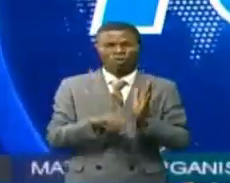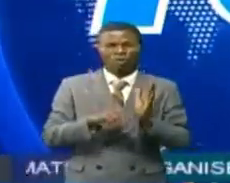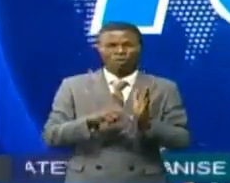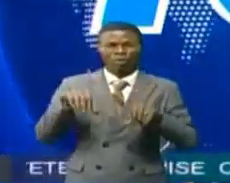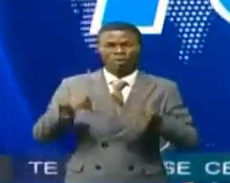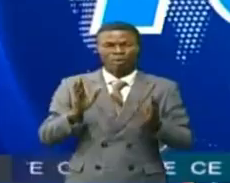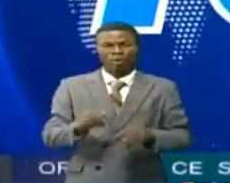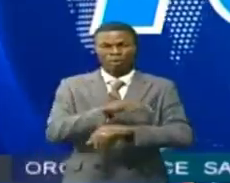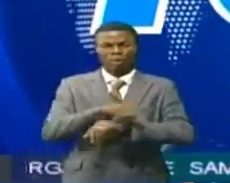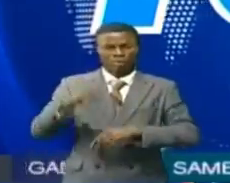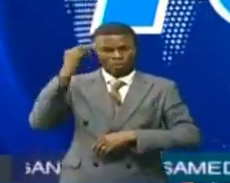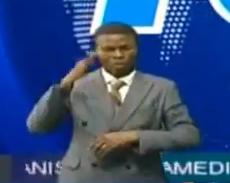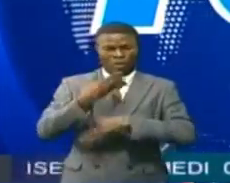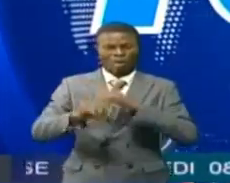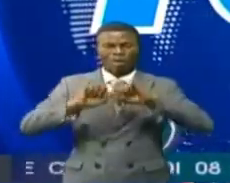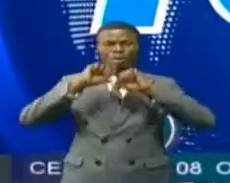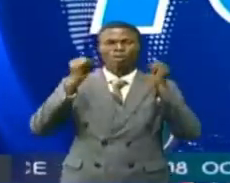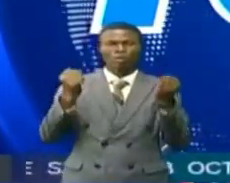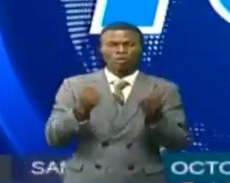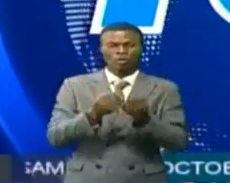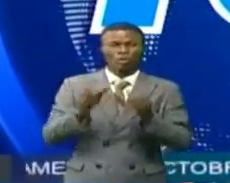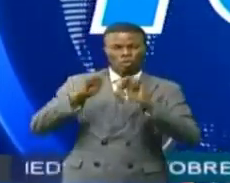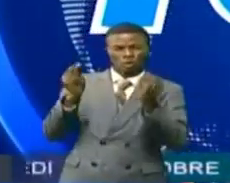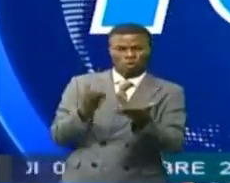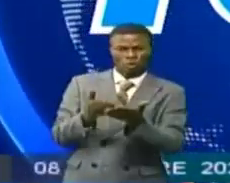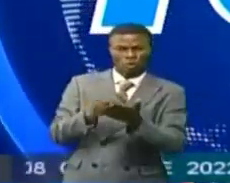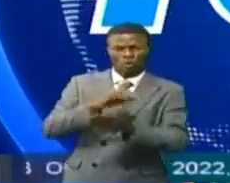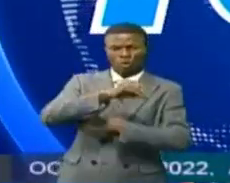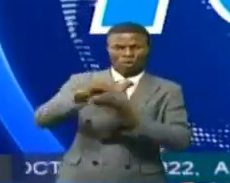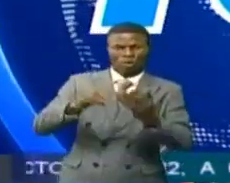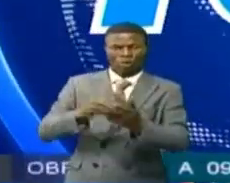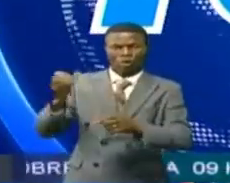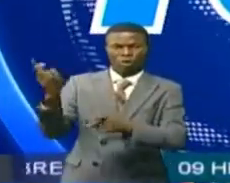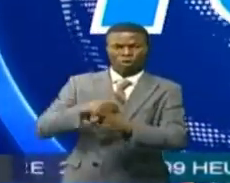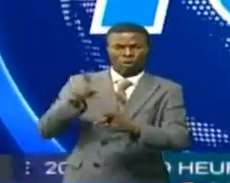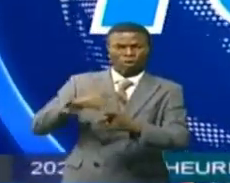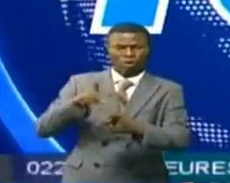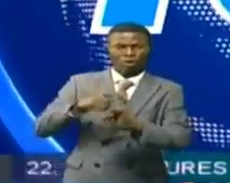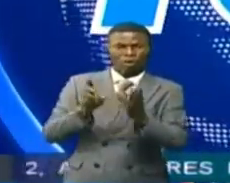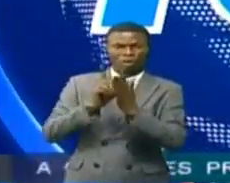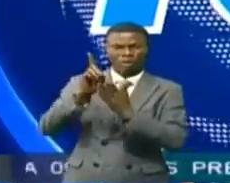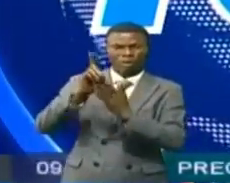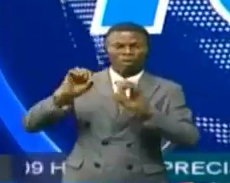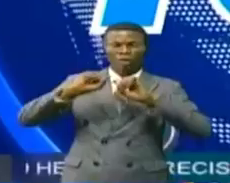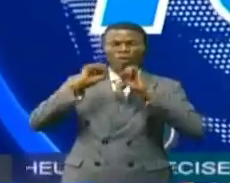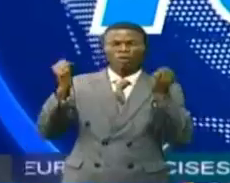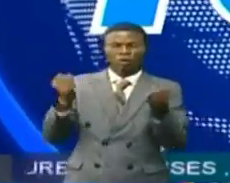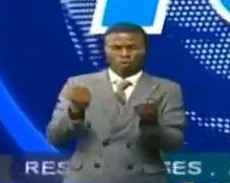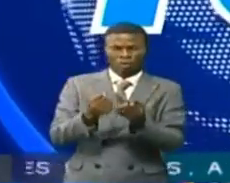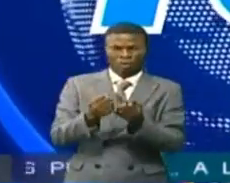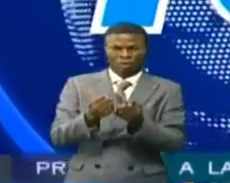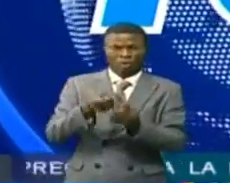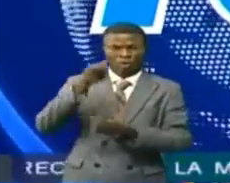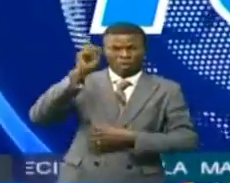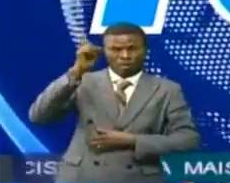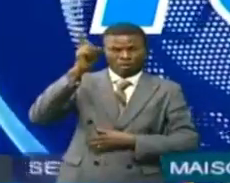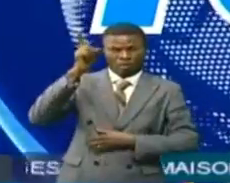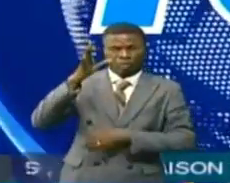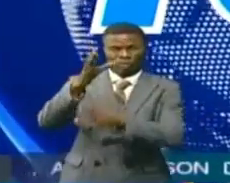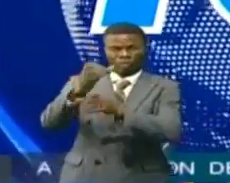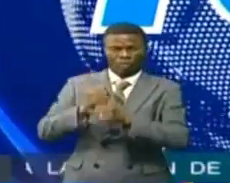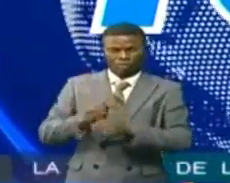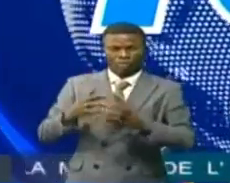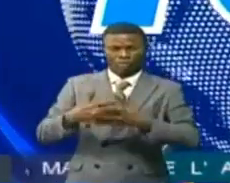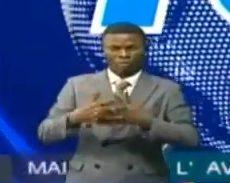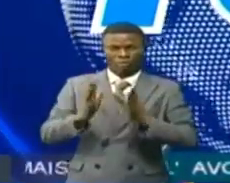travers le ministère des Affaires sociales, la structure Centre professionnel pour le développement social était le premier à obtenir ce